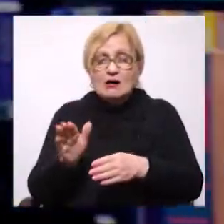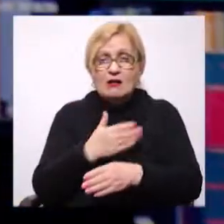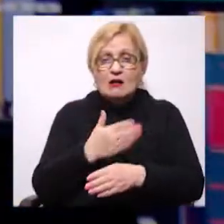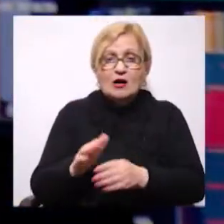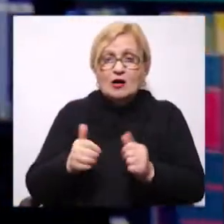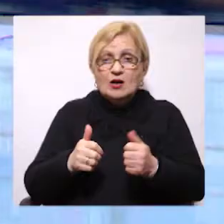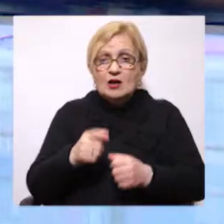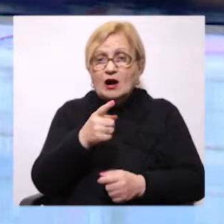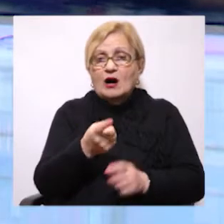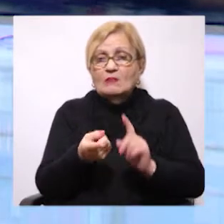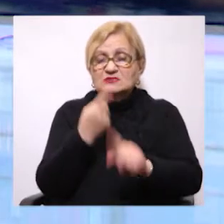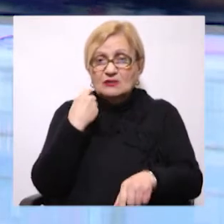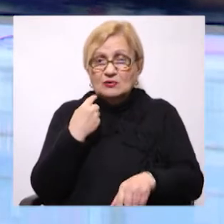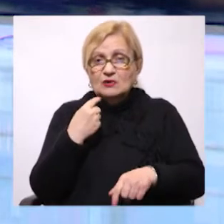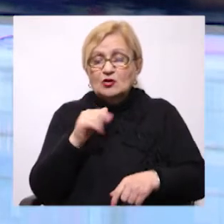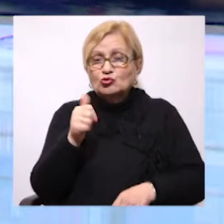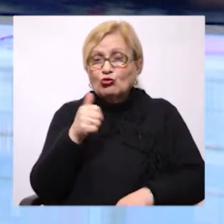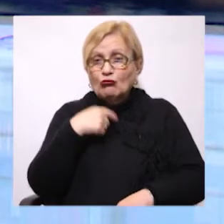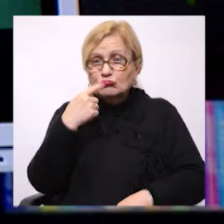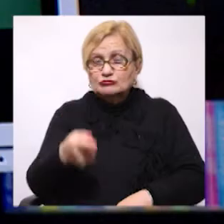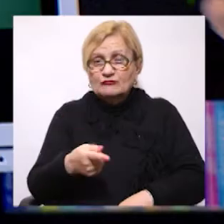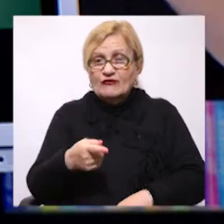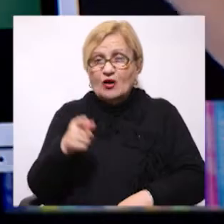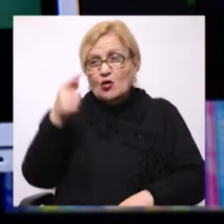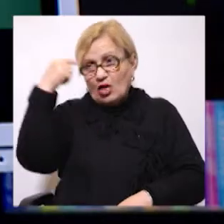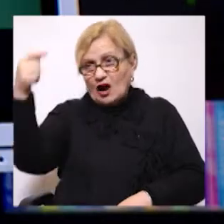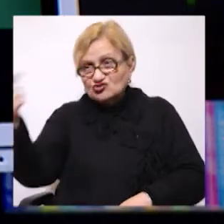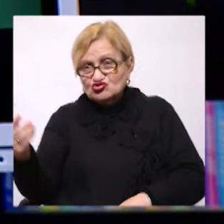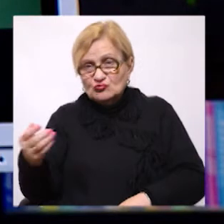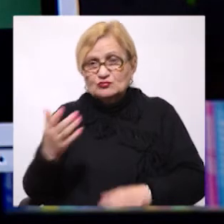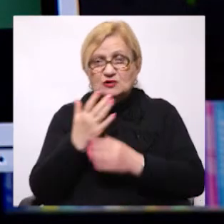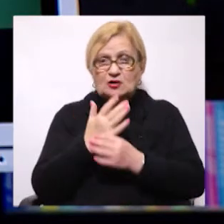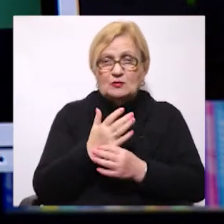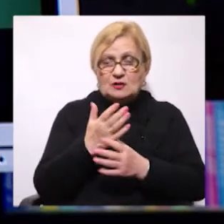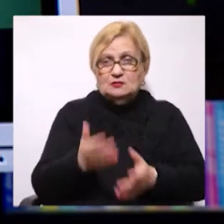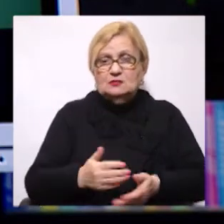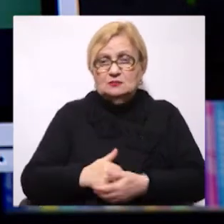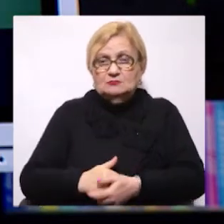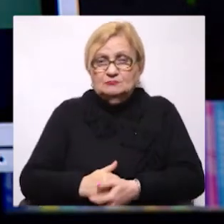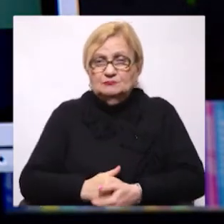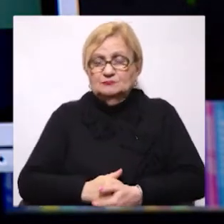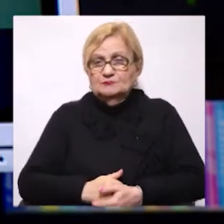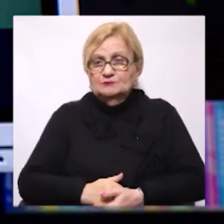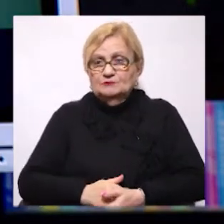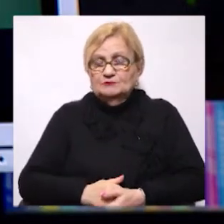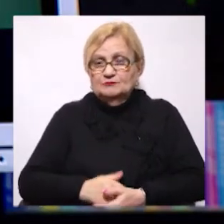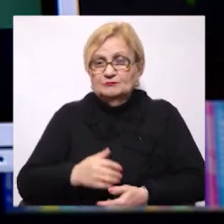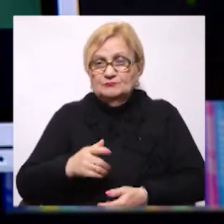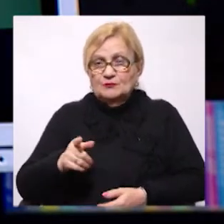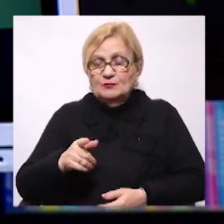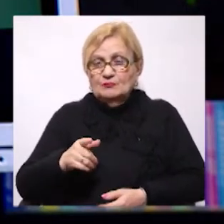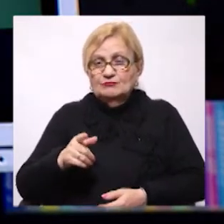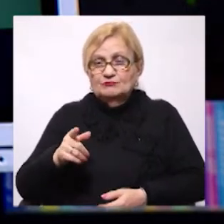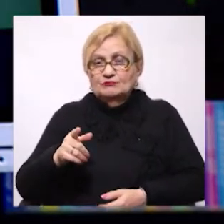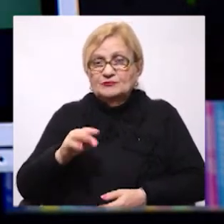ამასოს ამოიღებო, როგორღა განვასხვავოთ, რომელია გაგიჟებულის მნიშვნელობით ნახმარი და რომელი არის ადამიანის სხეულის ნაწილიო. და